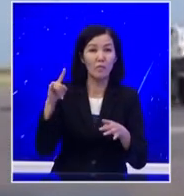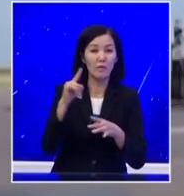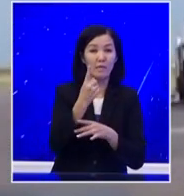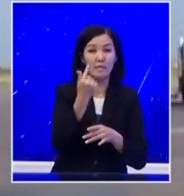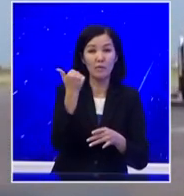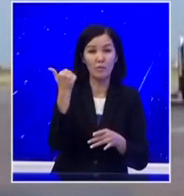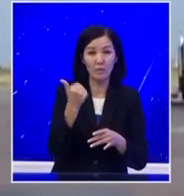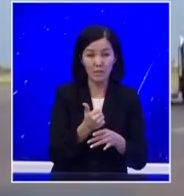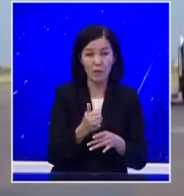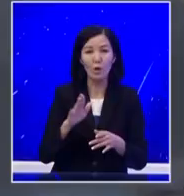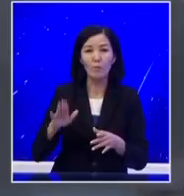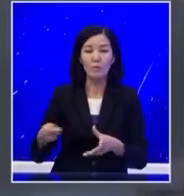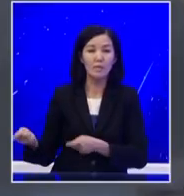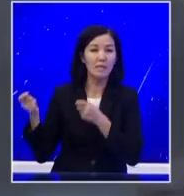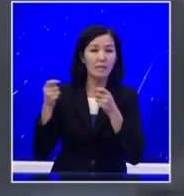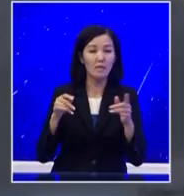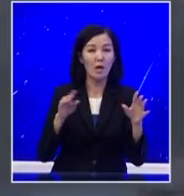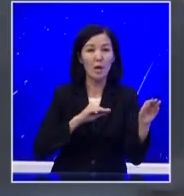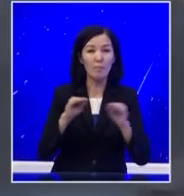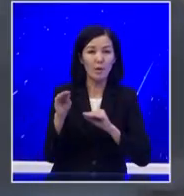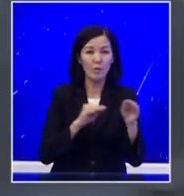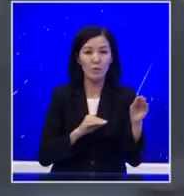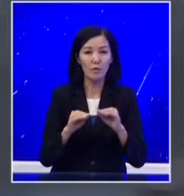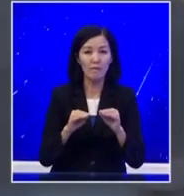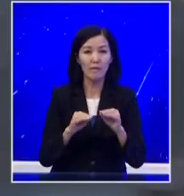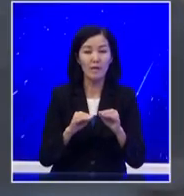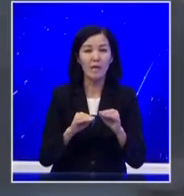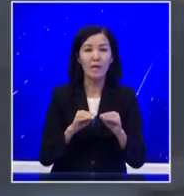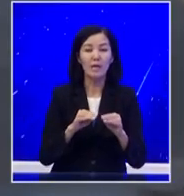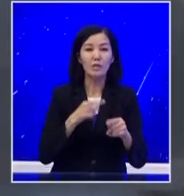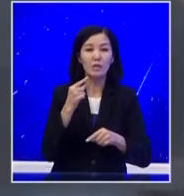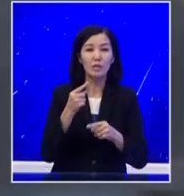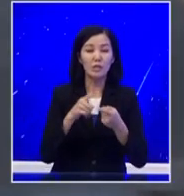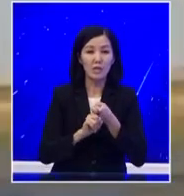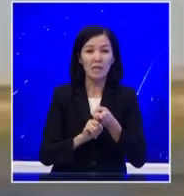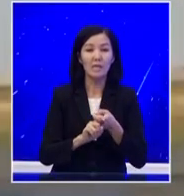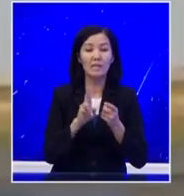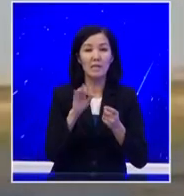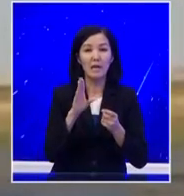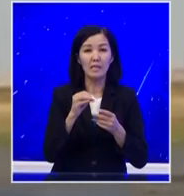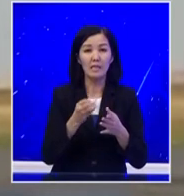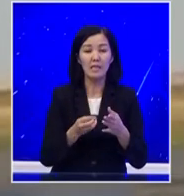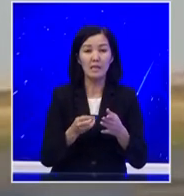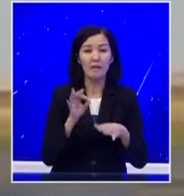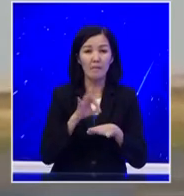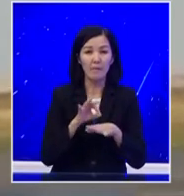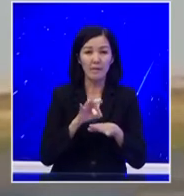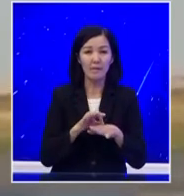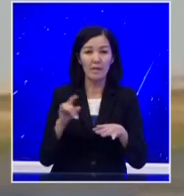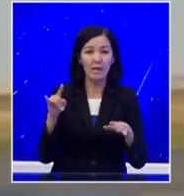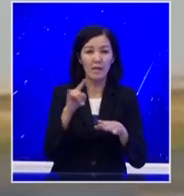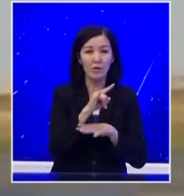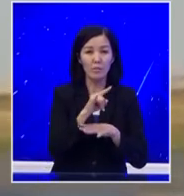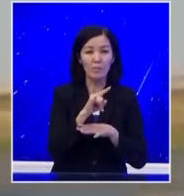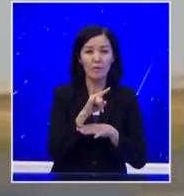после доставку оборудования и материалов осуществлялись через катар но из-за вспышки коронавируса работу аэропорта дохи